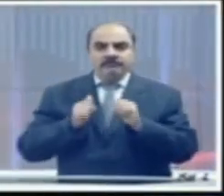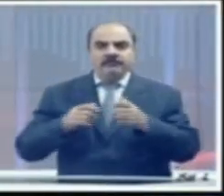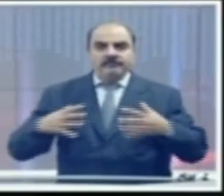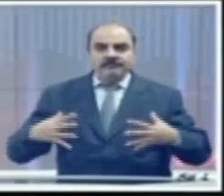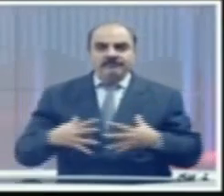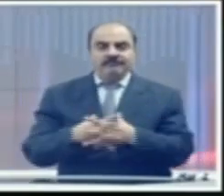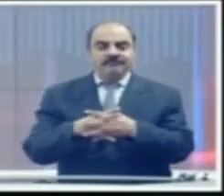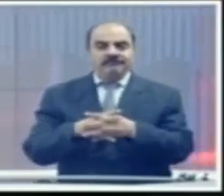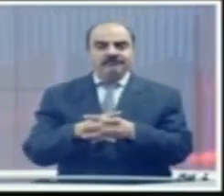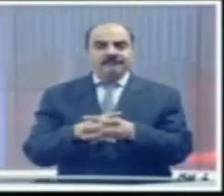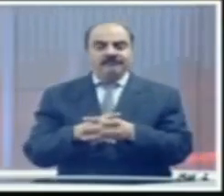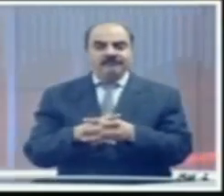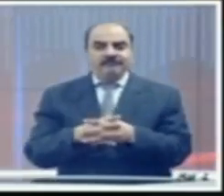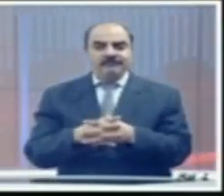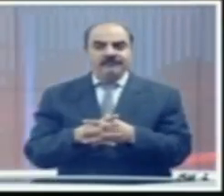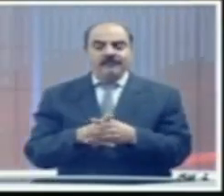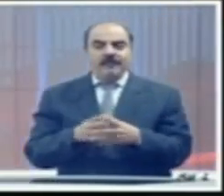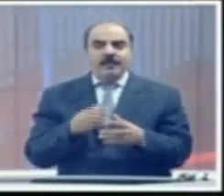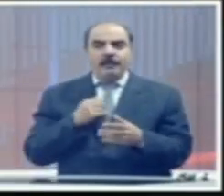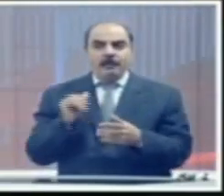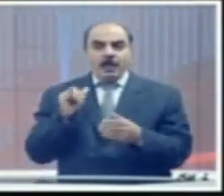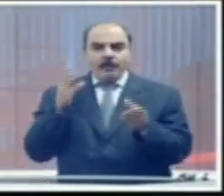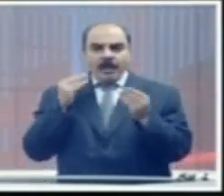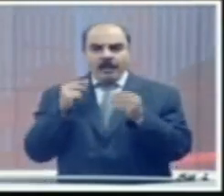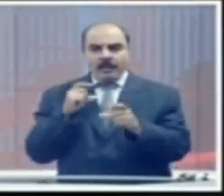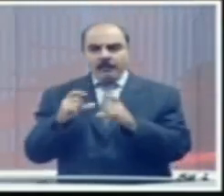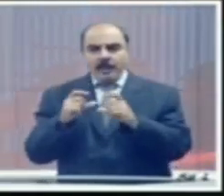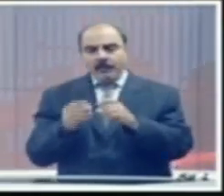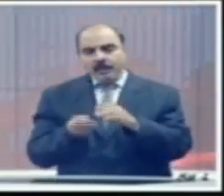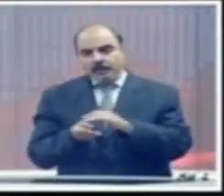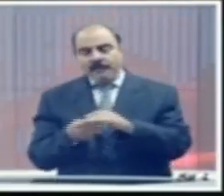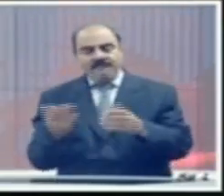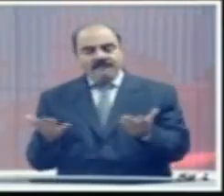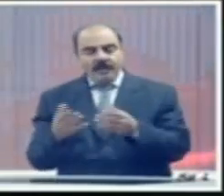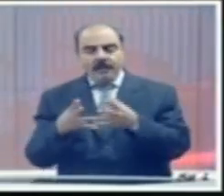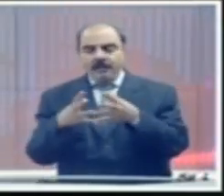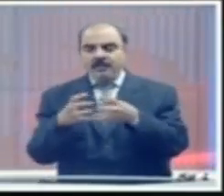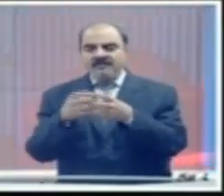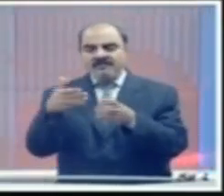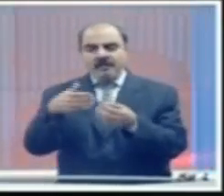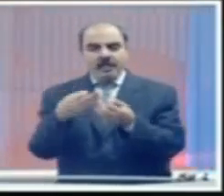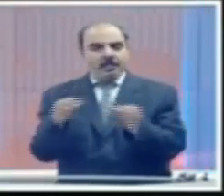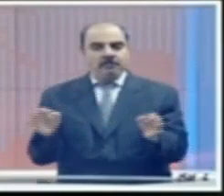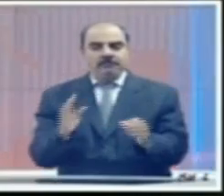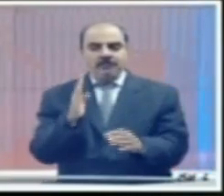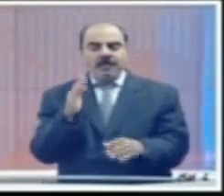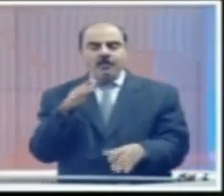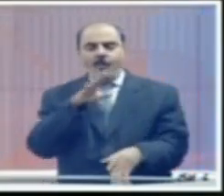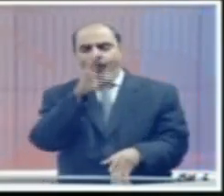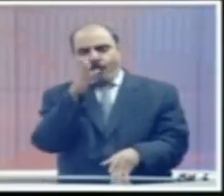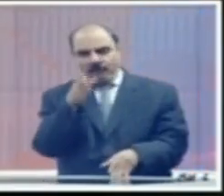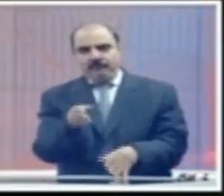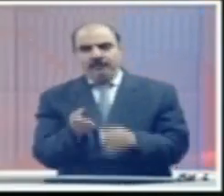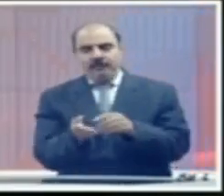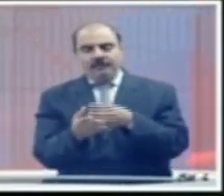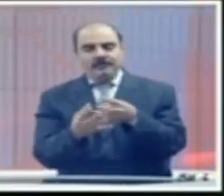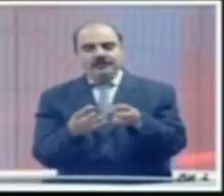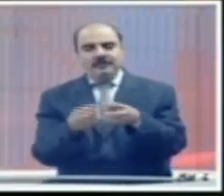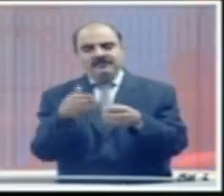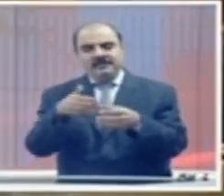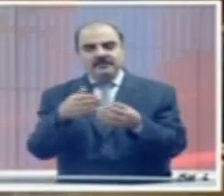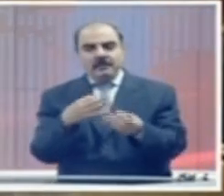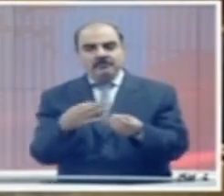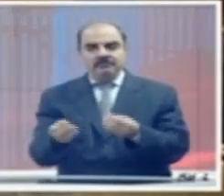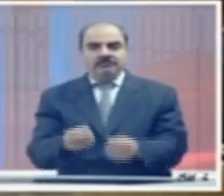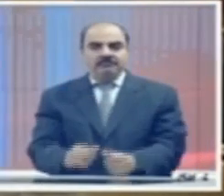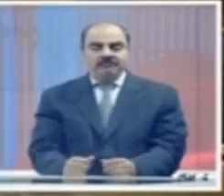الـ الـ IT للبنك، عشان هو ده المنصة الأساسية اللي بتبني عليها جميع